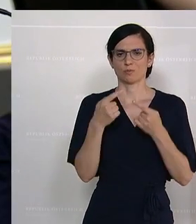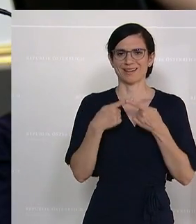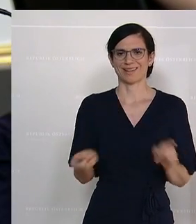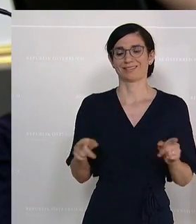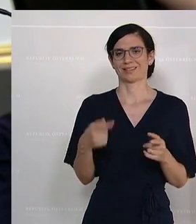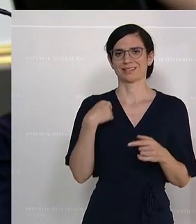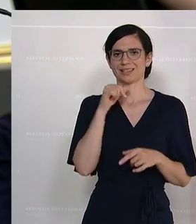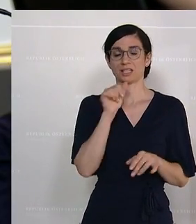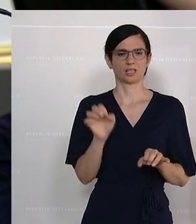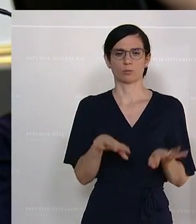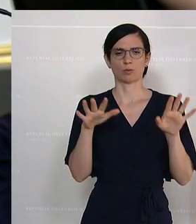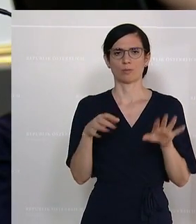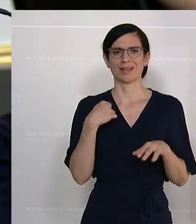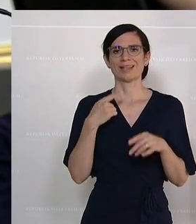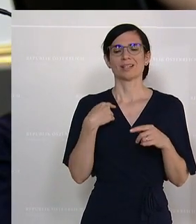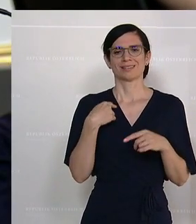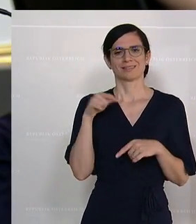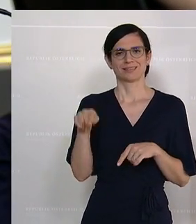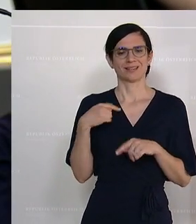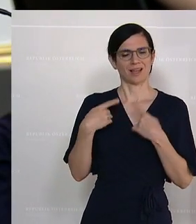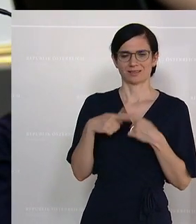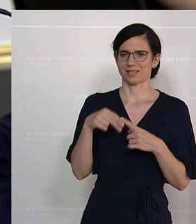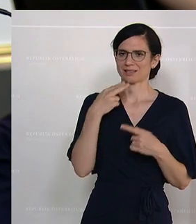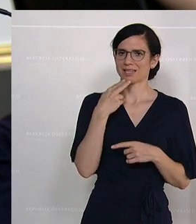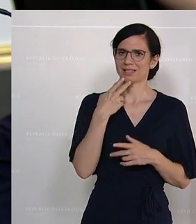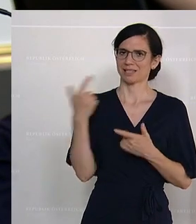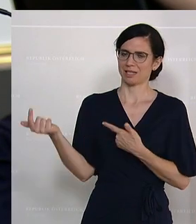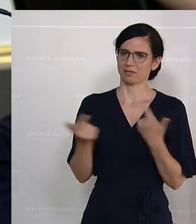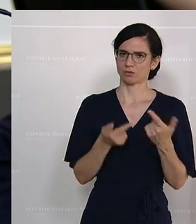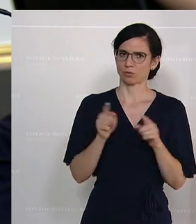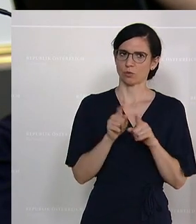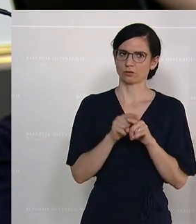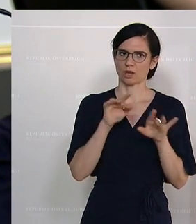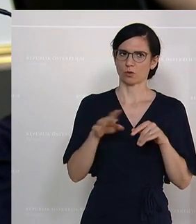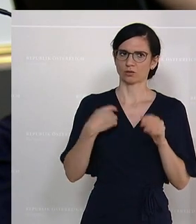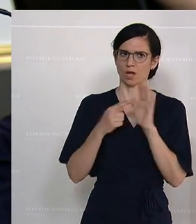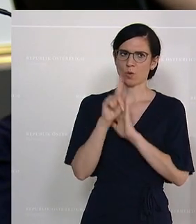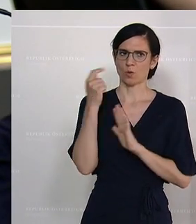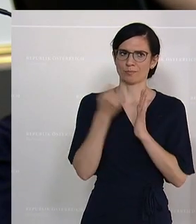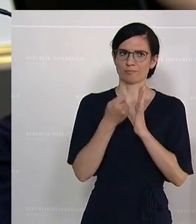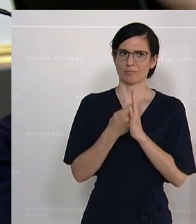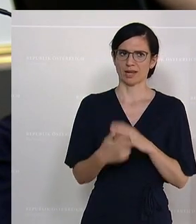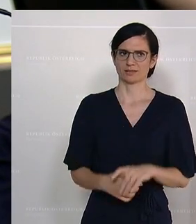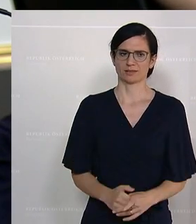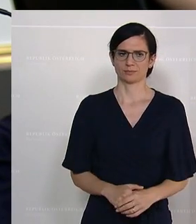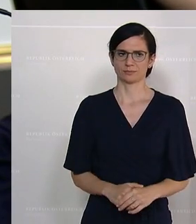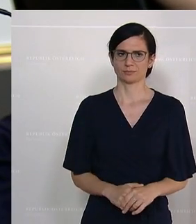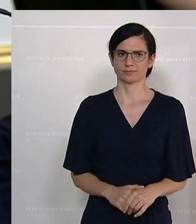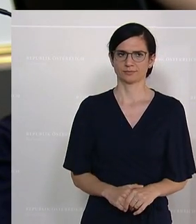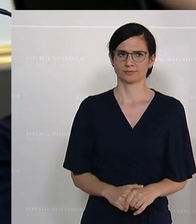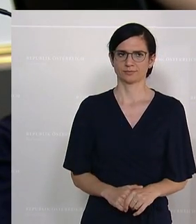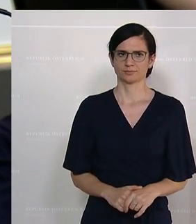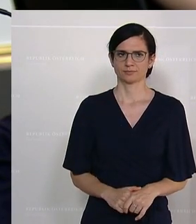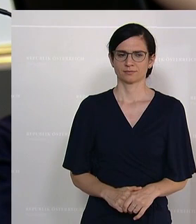das sind nur die bomben sind energielieferungen und hohe preise und erlauben sie mir zu beginn an